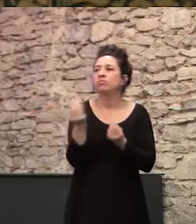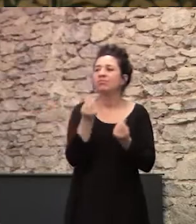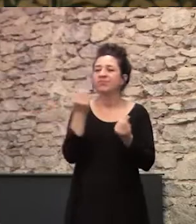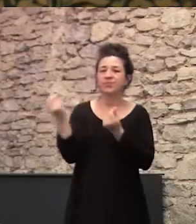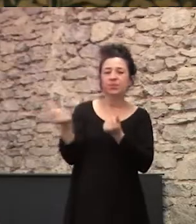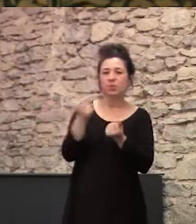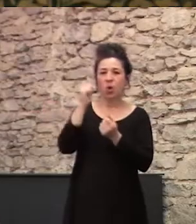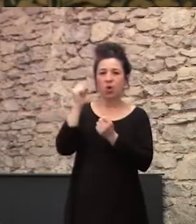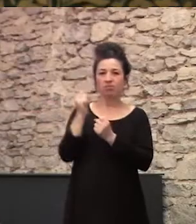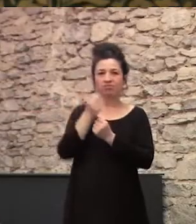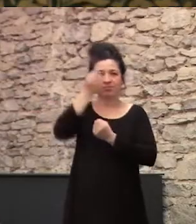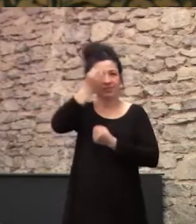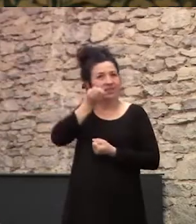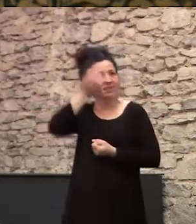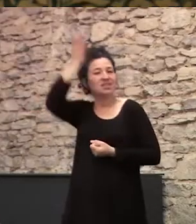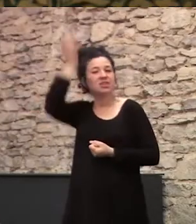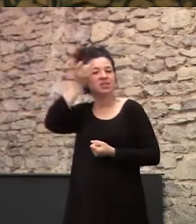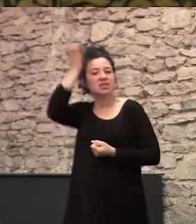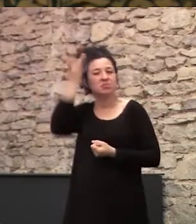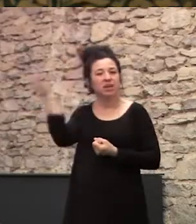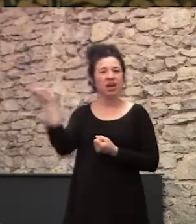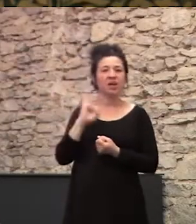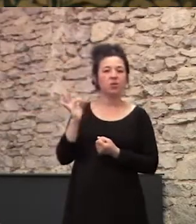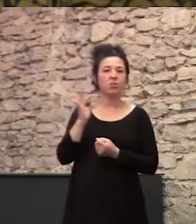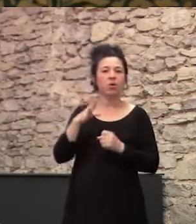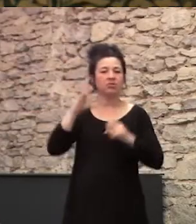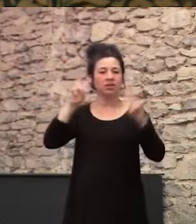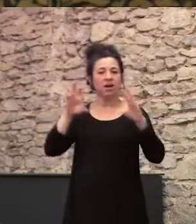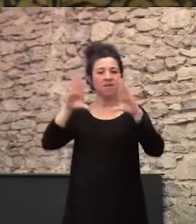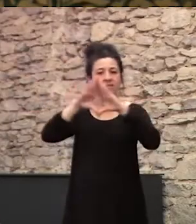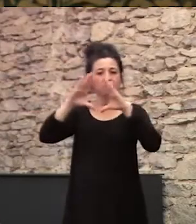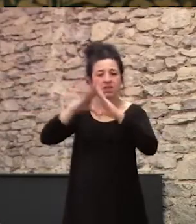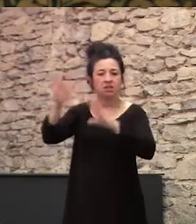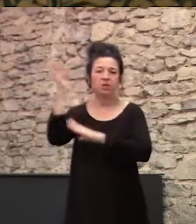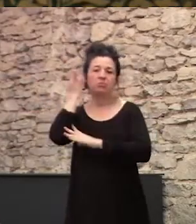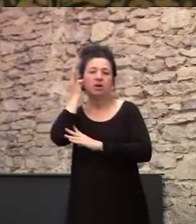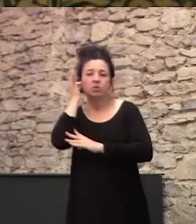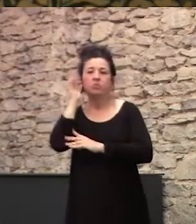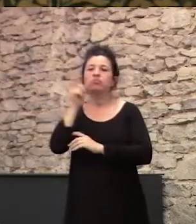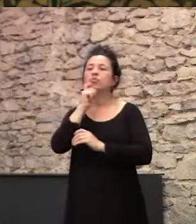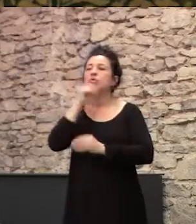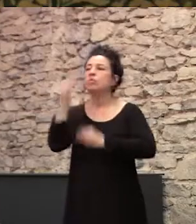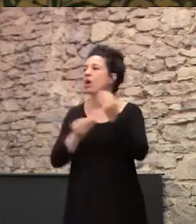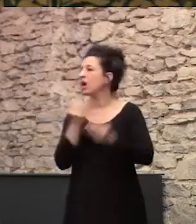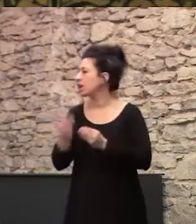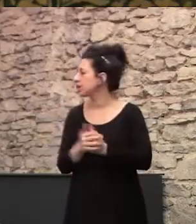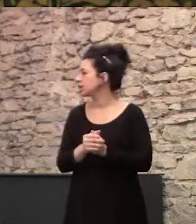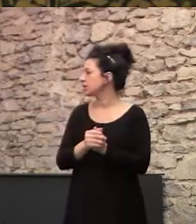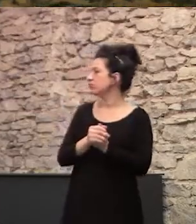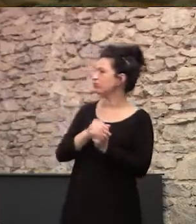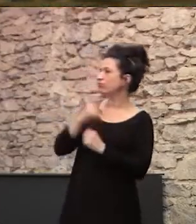musak, feminismaz, emakumeaz, nola hornitzen duzu egite hori?